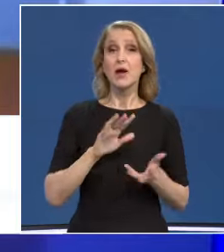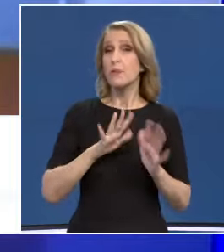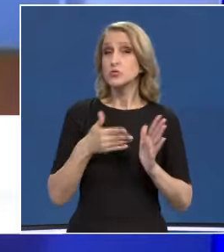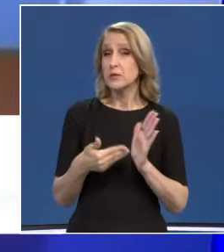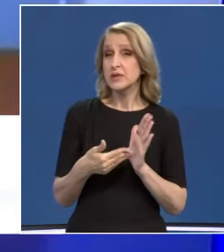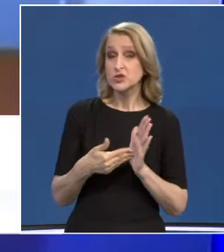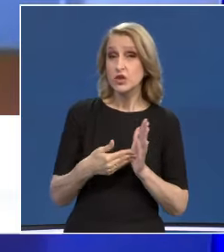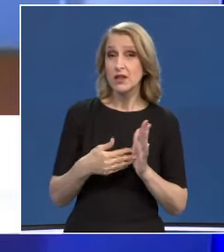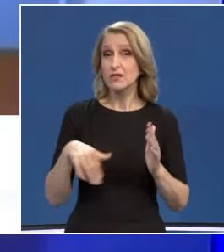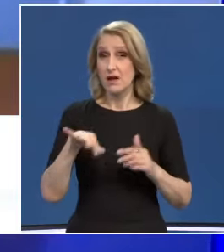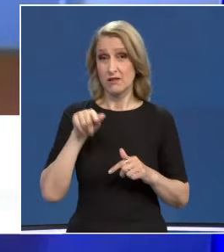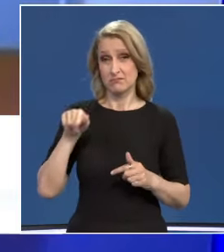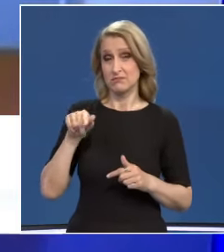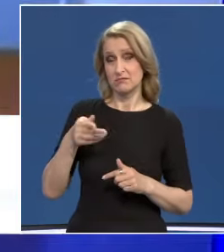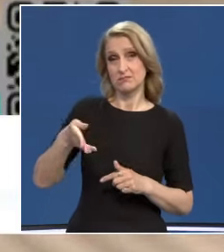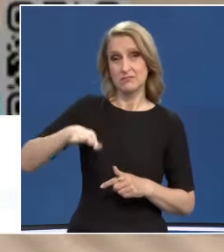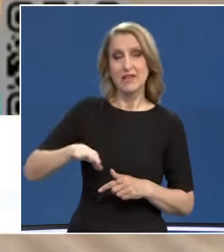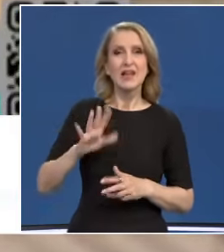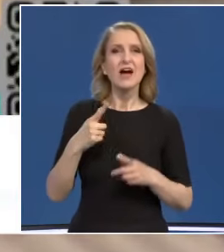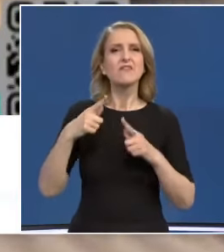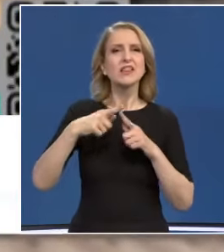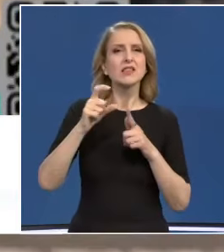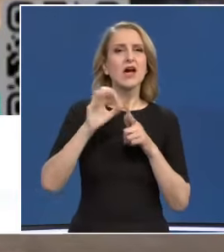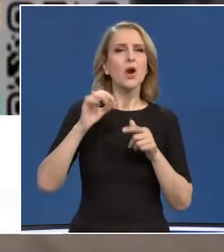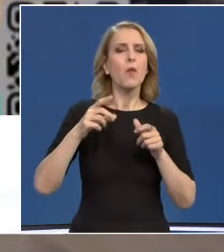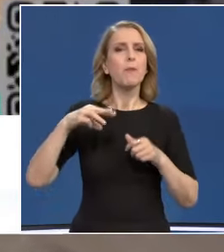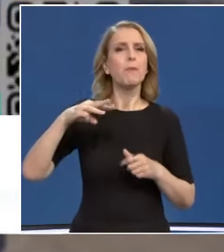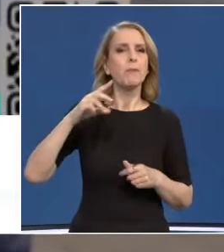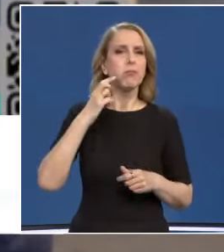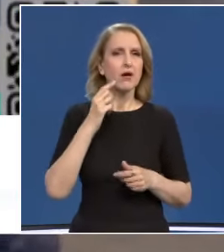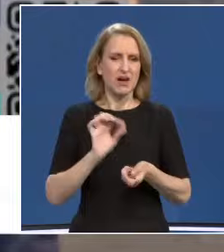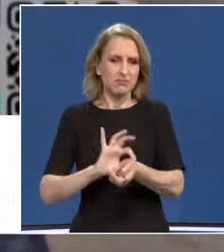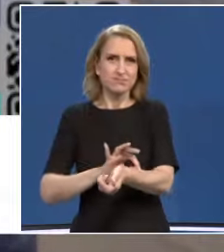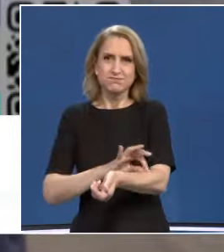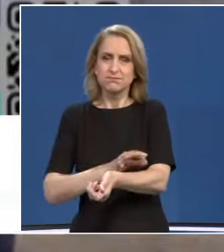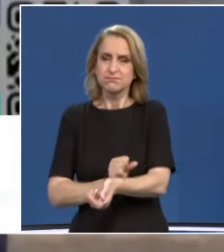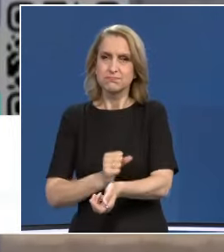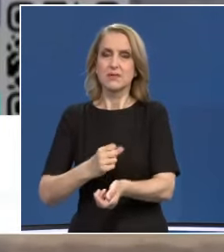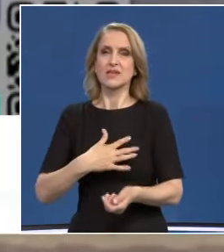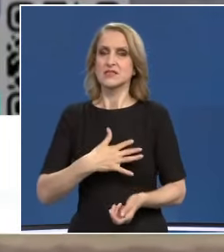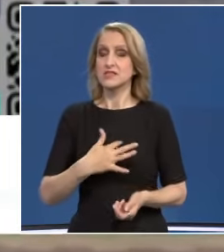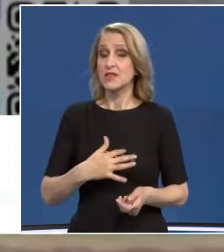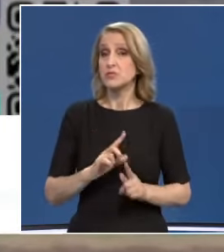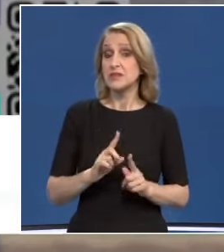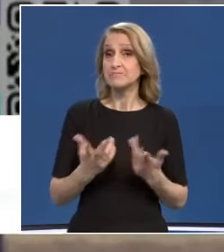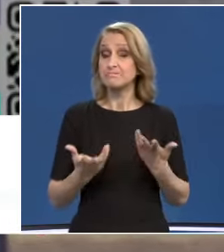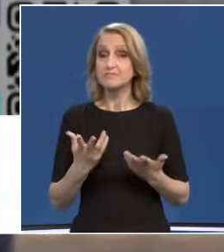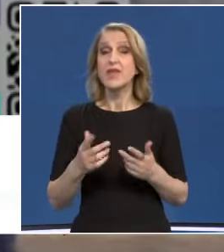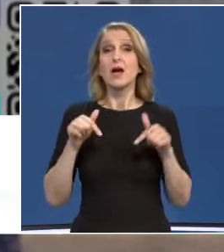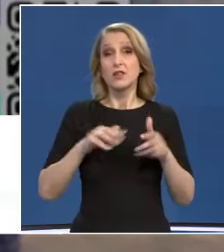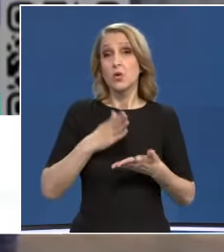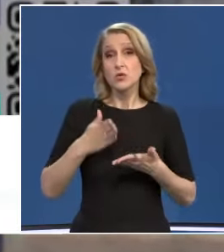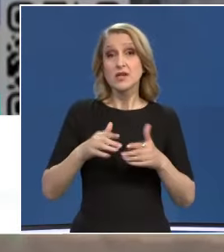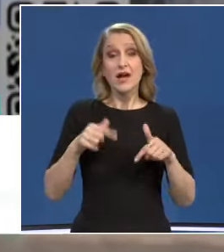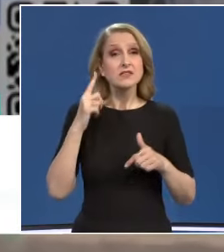вероятната причина за смъртта на опозиционера е тромб. Доколкото ни е известно в момента, в съответствие с съществуващите